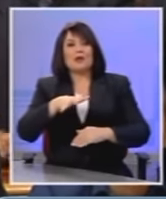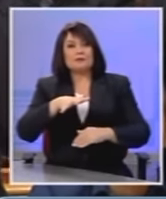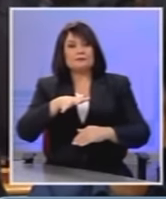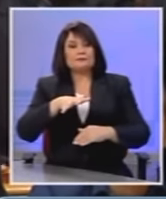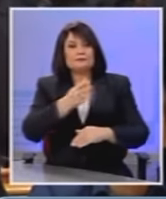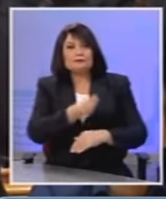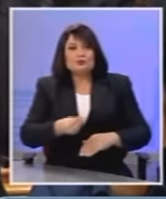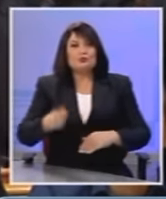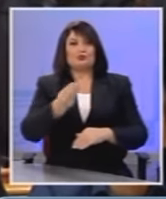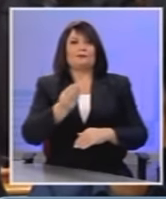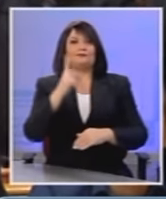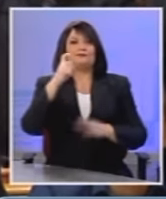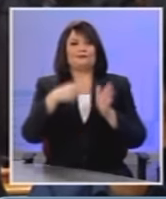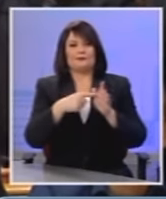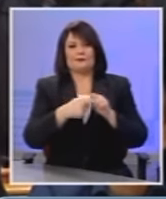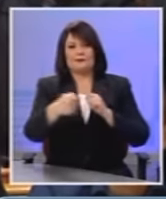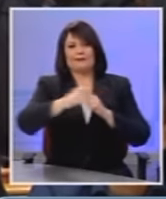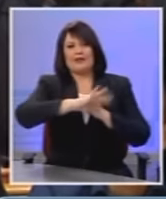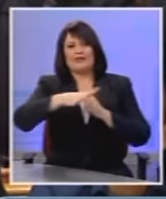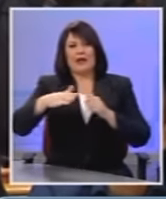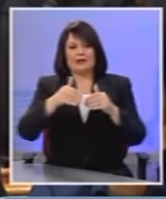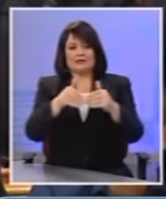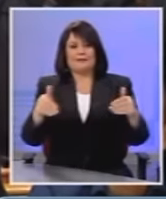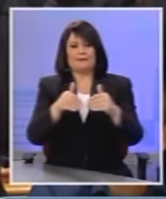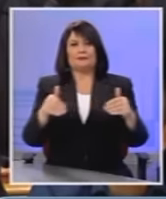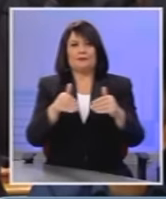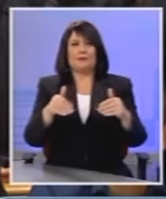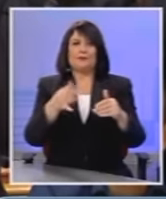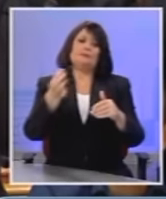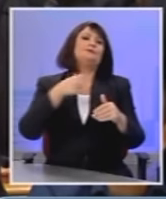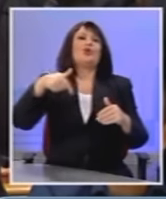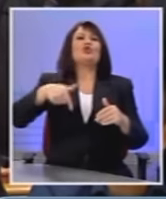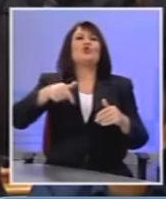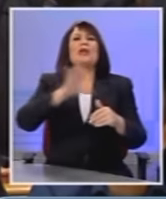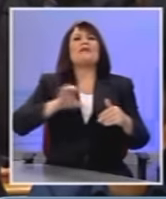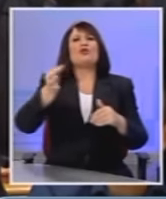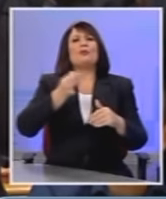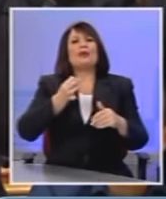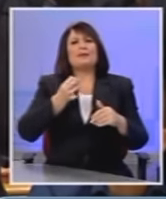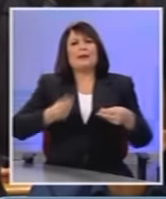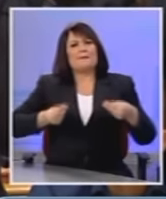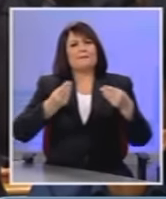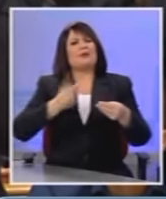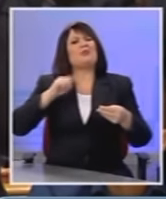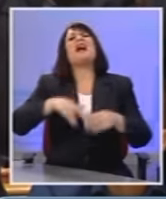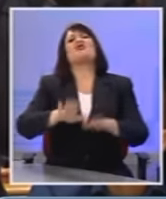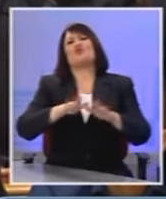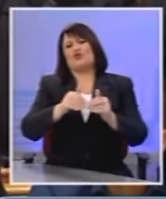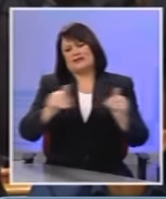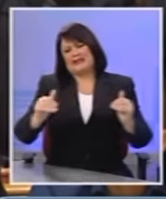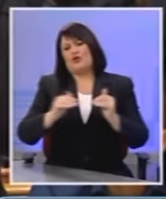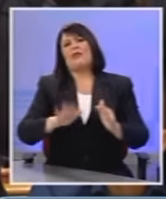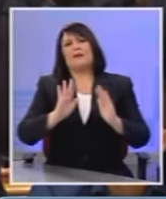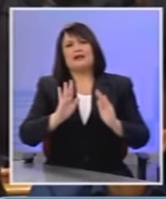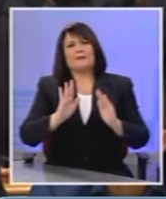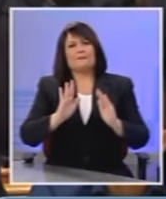πολύ περισσότερα από τα 10 χιλιόμετρα θάλασσας που μας χωρίζουν, που είπε ο κύριος Γιούνκερ ότι δεν πρέπει να τους δώσουμε σημασία.